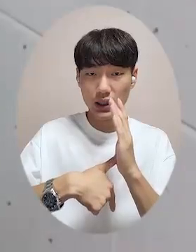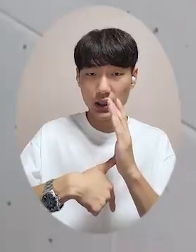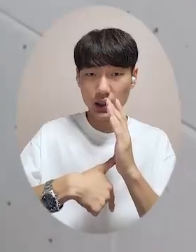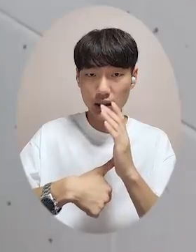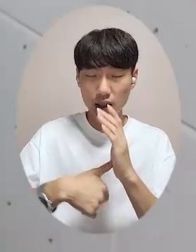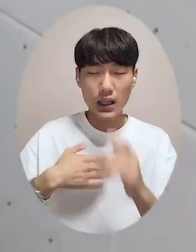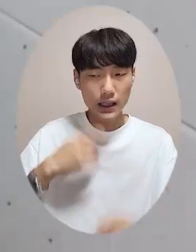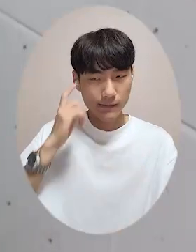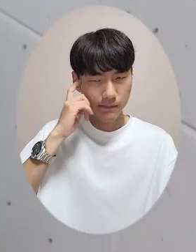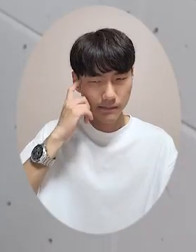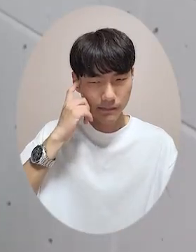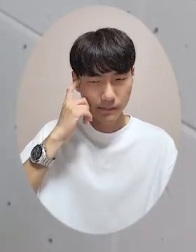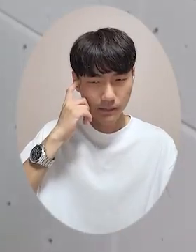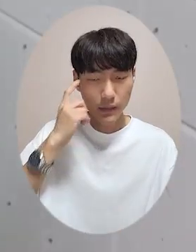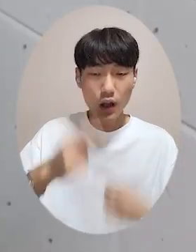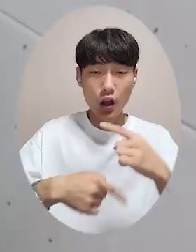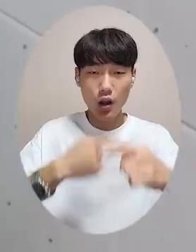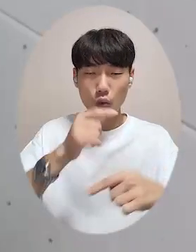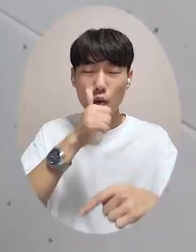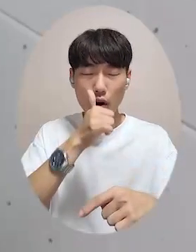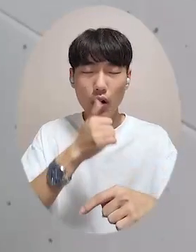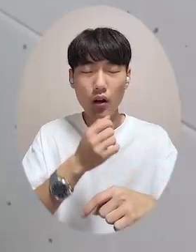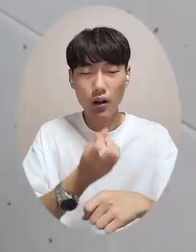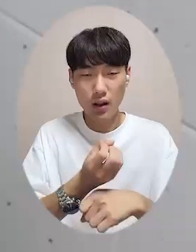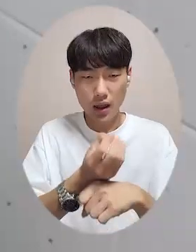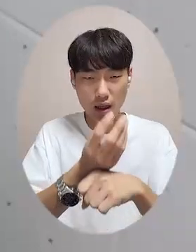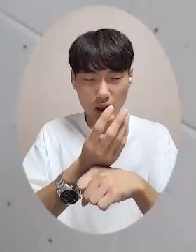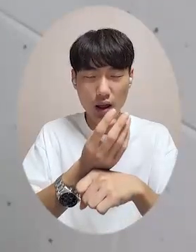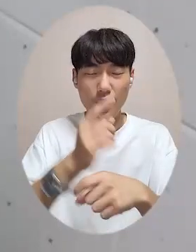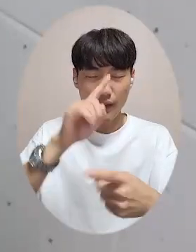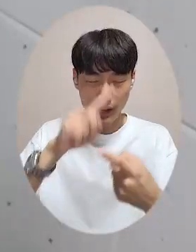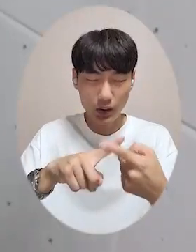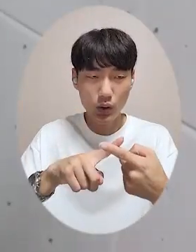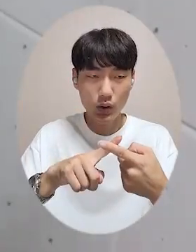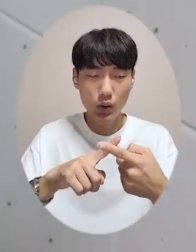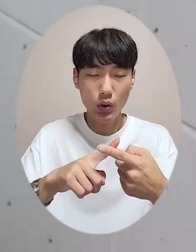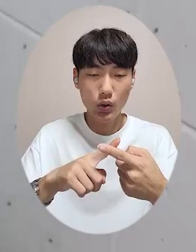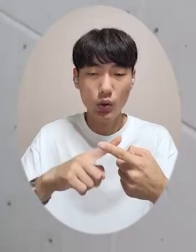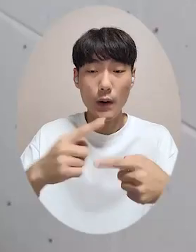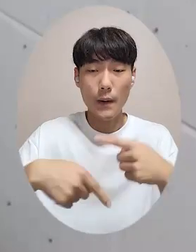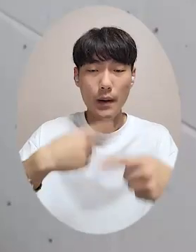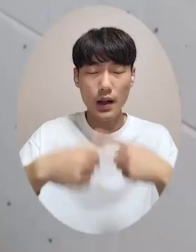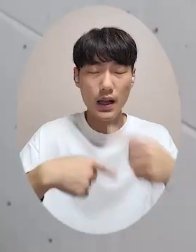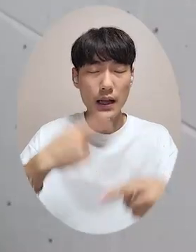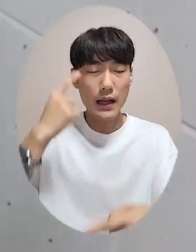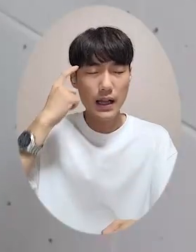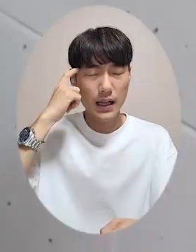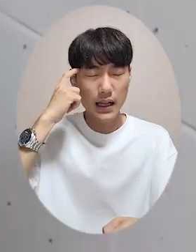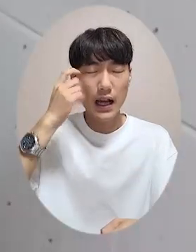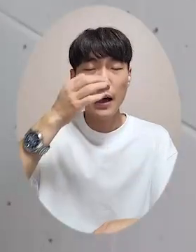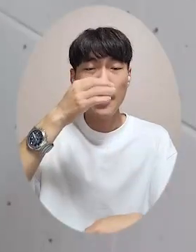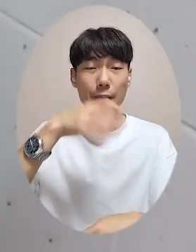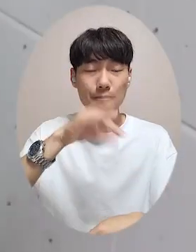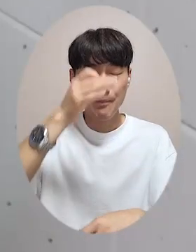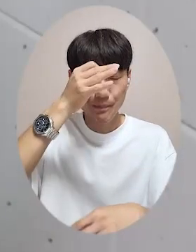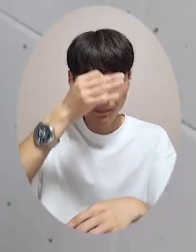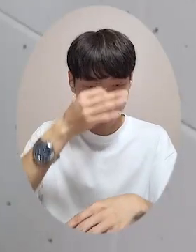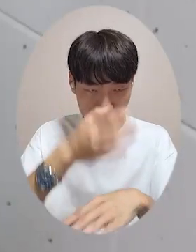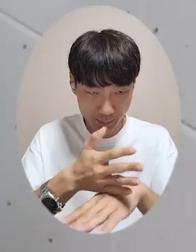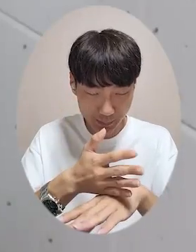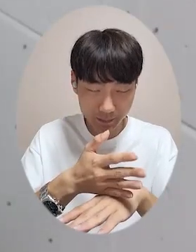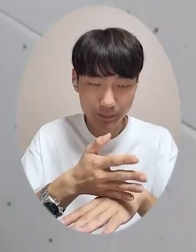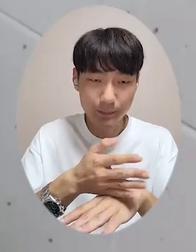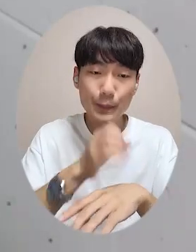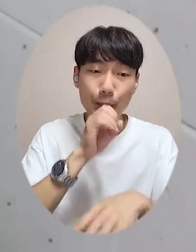일단 제가 생각을 한번 해 보고 수어는 계속 통역을 하면서 혼자 생각해 보고 일단 죄송하다 말씀드린다면